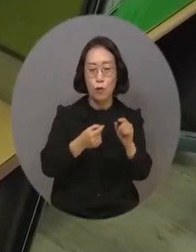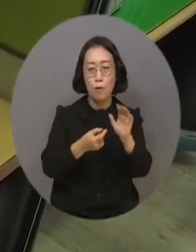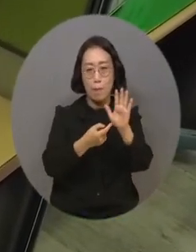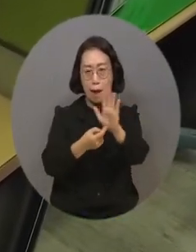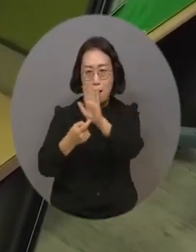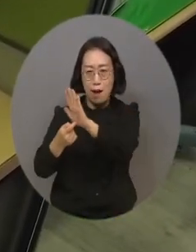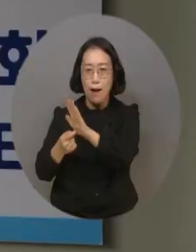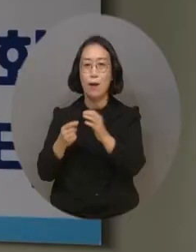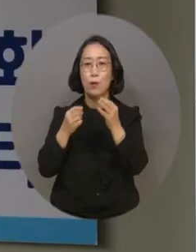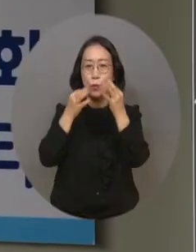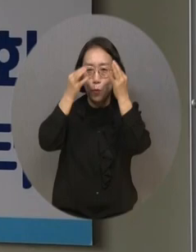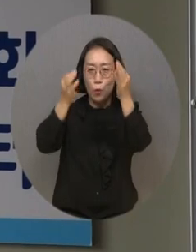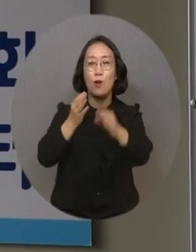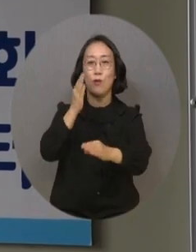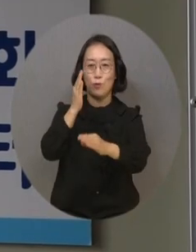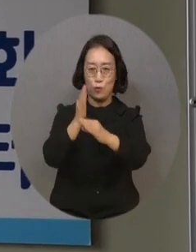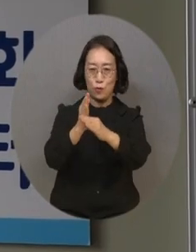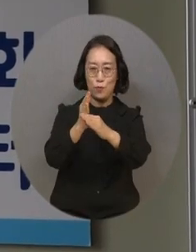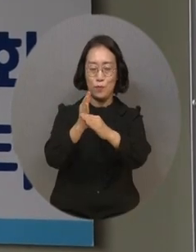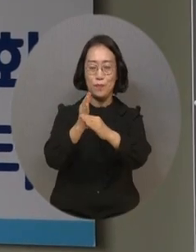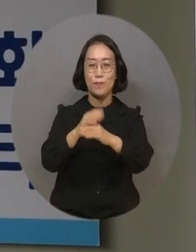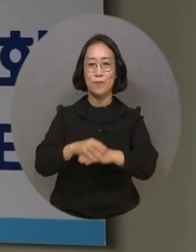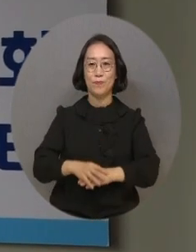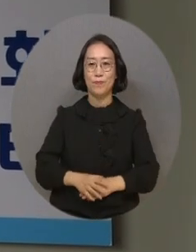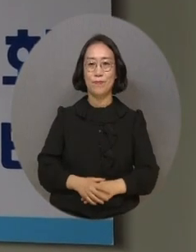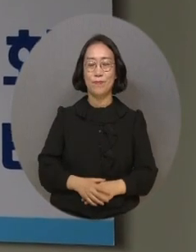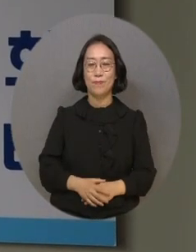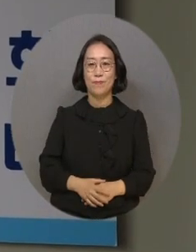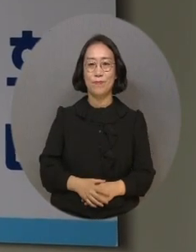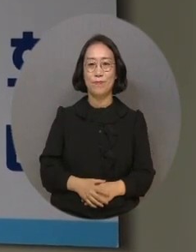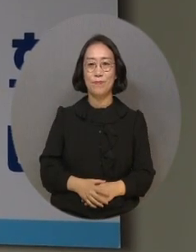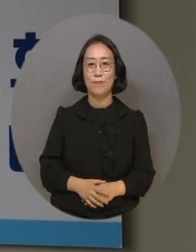있습니다. 복지TV 뉴스 정유정입니다. 복지TV 정유정입니다.